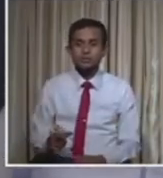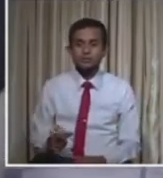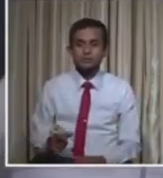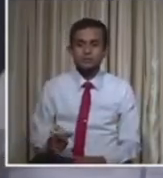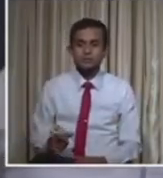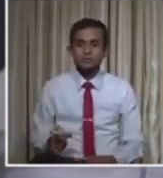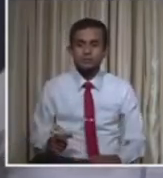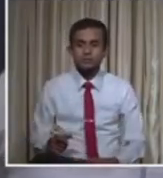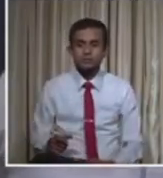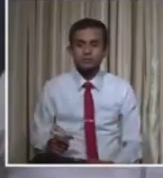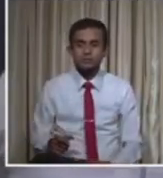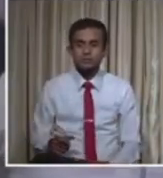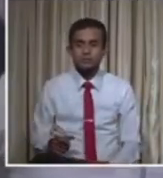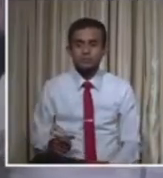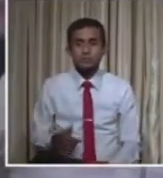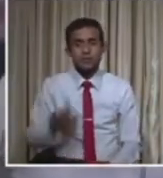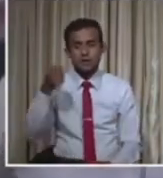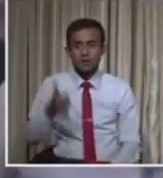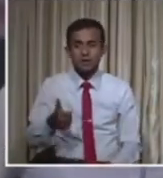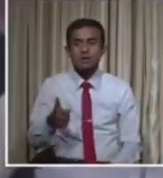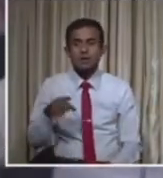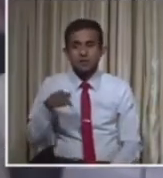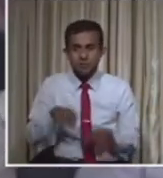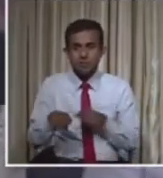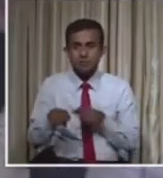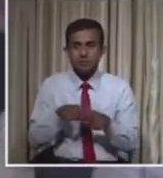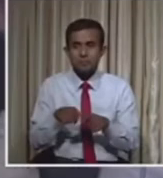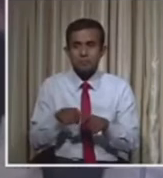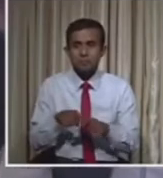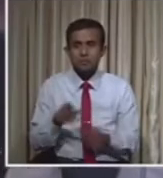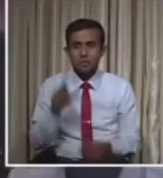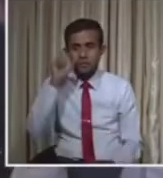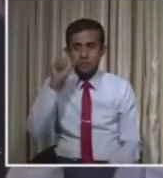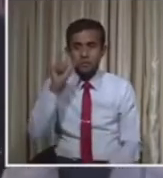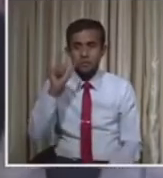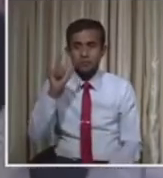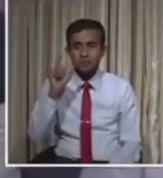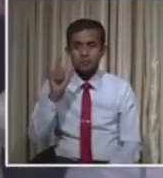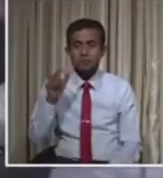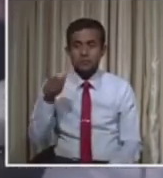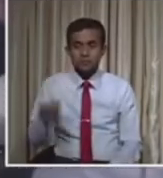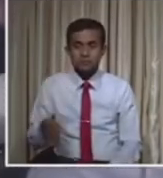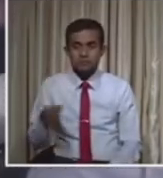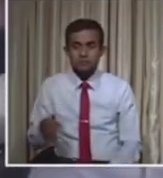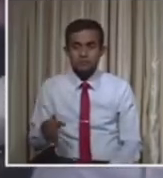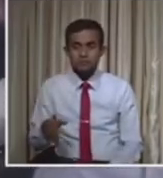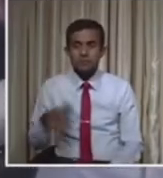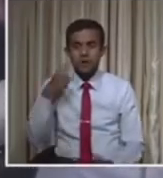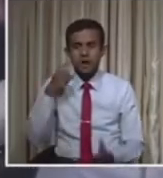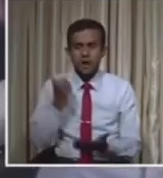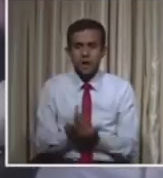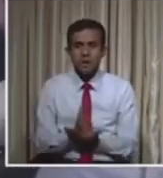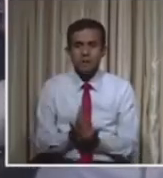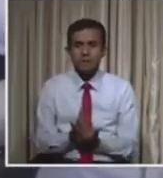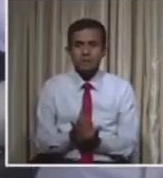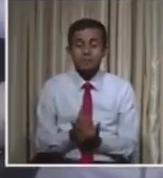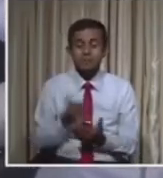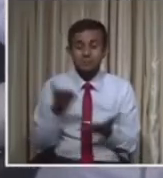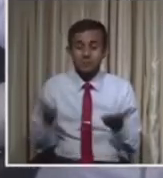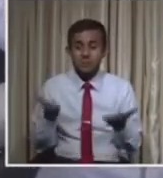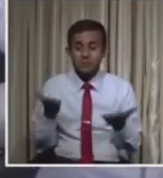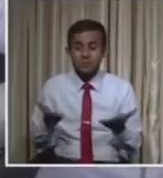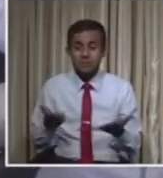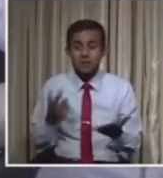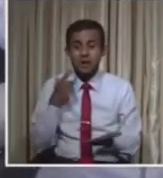හරි. හරි මේ මෙහෙමයි වෙන්නේ. දැන් මේ වලන්න. මේ දාන අමාරුව. මෙහෙමයි